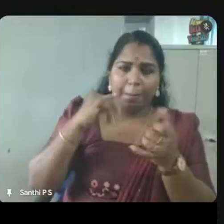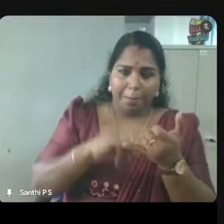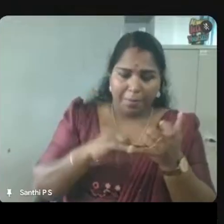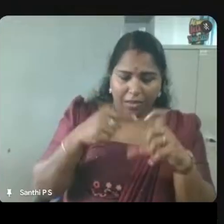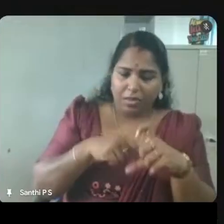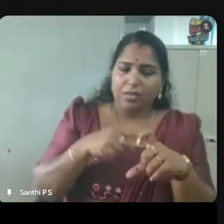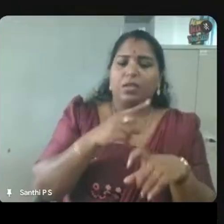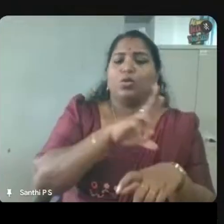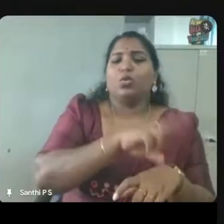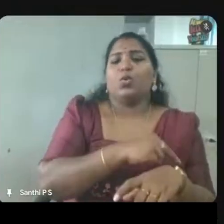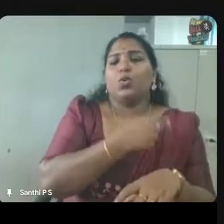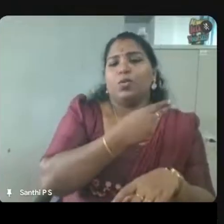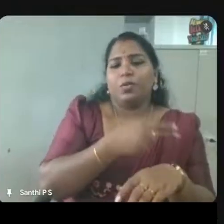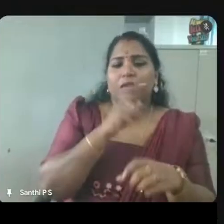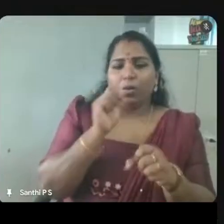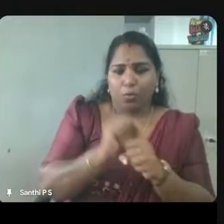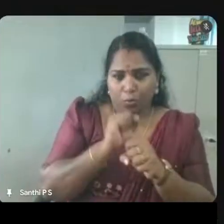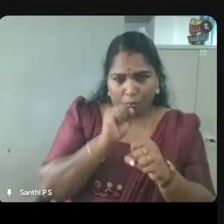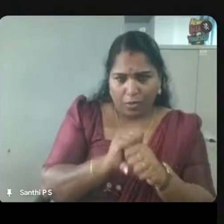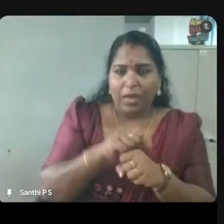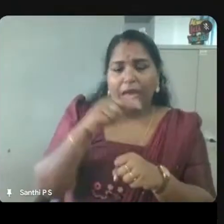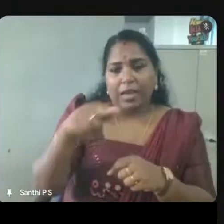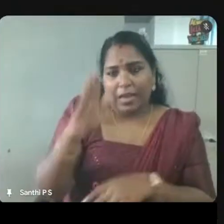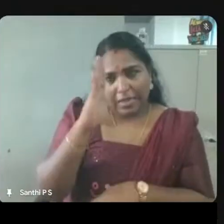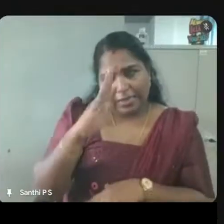ഒരു ടോക്കിന് വേണ്ടി മാത്രം വന്നത്.